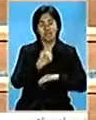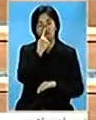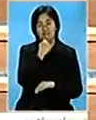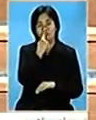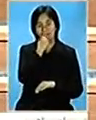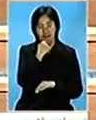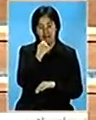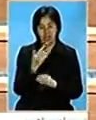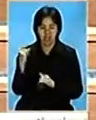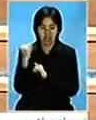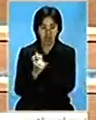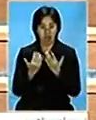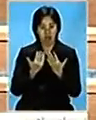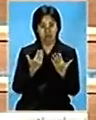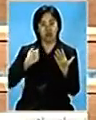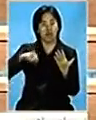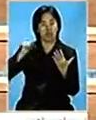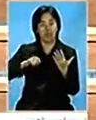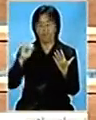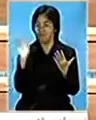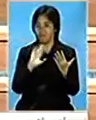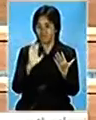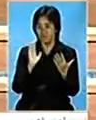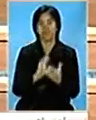ข้าฟังการพิจารณาคดีของตนเอง